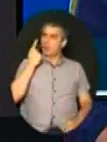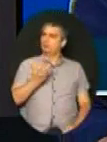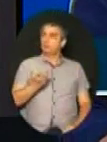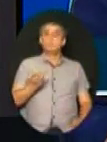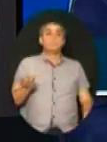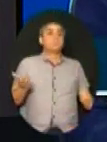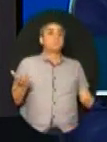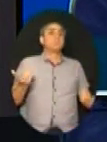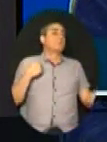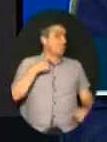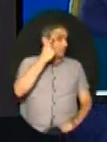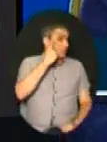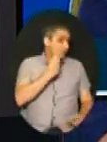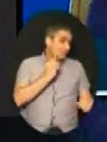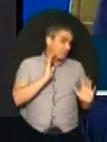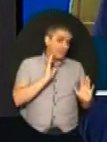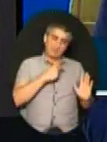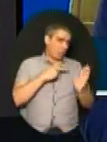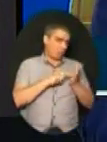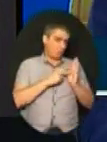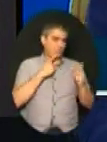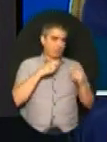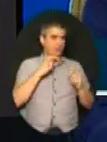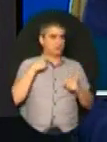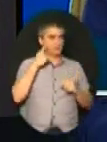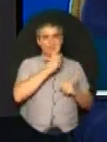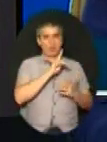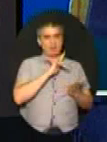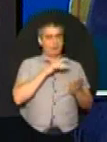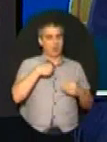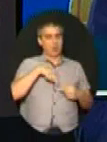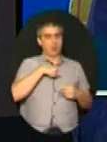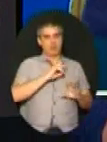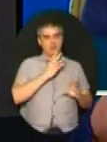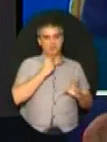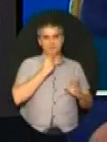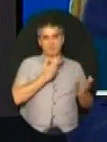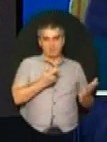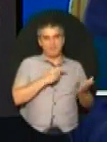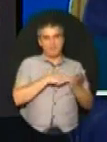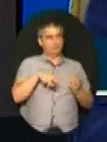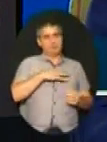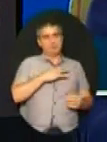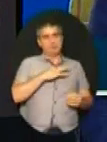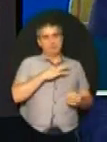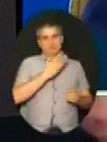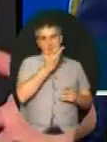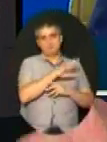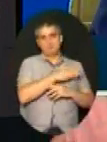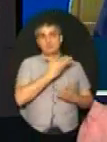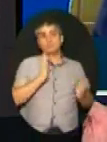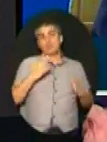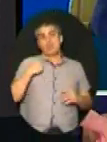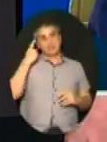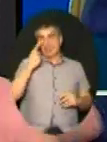עליהם? אני חושד, אם אנחנו לא בפוליטיקלי קורקט, אני חושד שהם לא נמצאים, לא מאיתנו. ולכן פחות אכפת לאנשים שמתים.